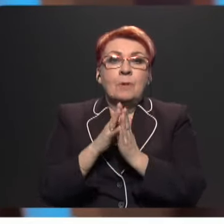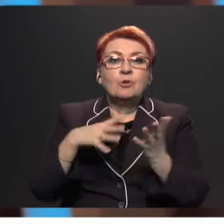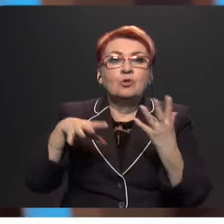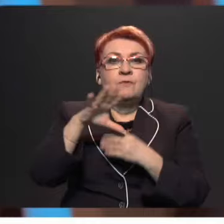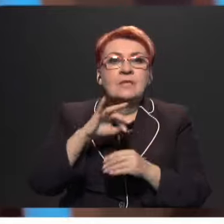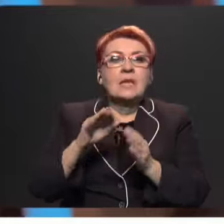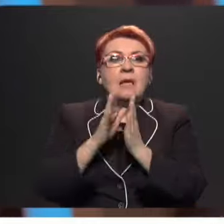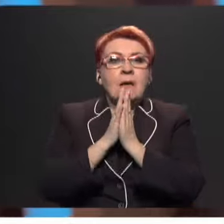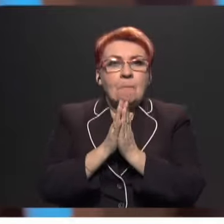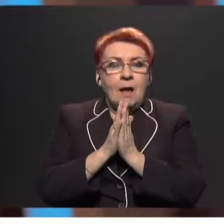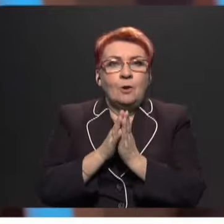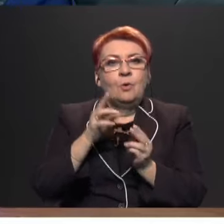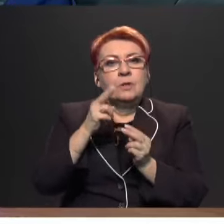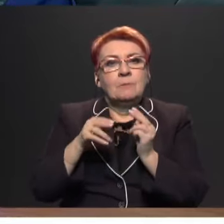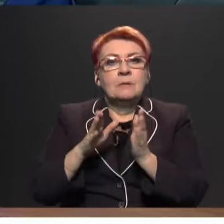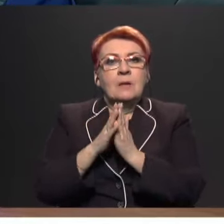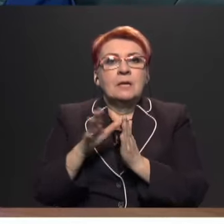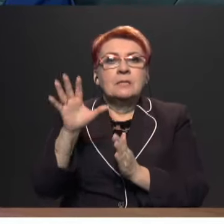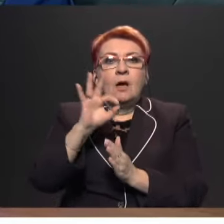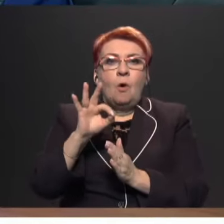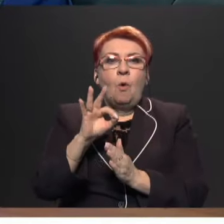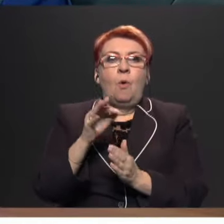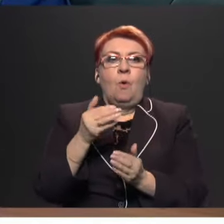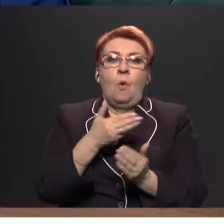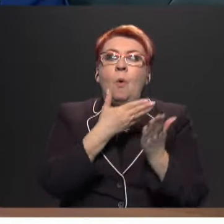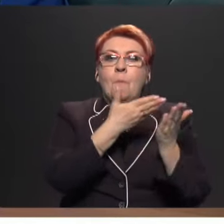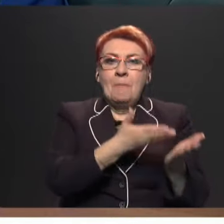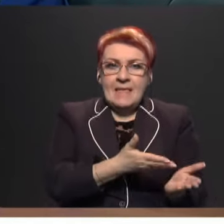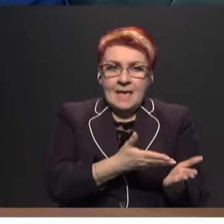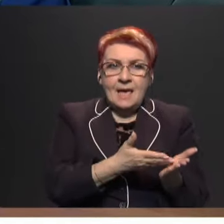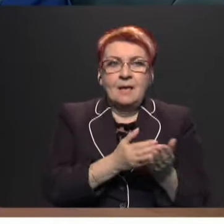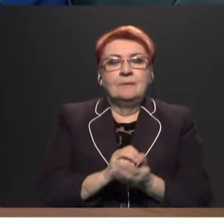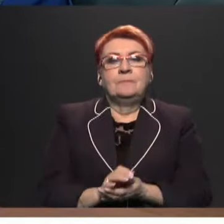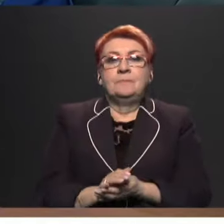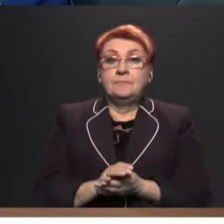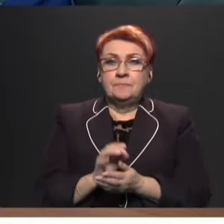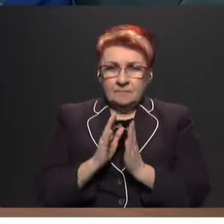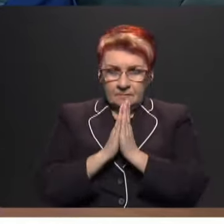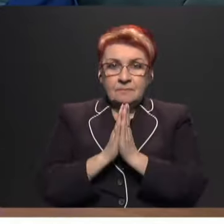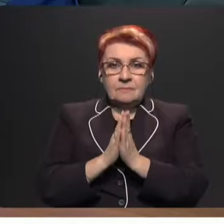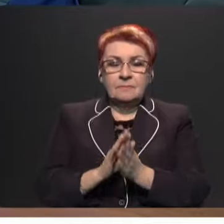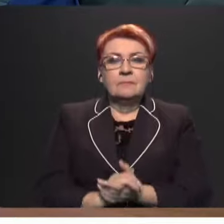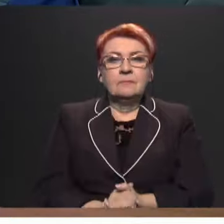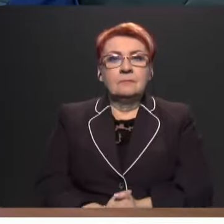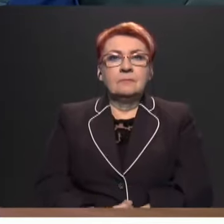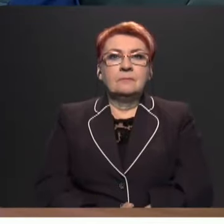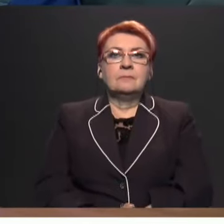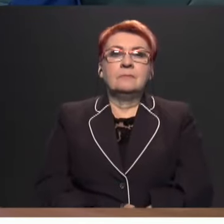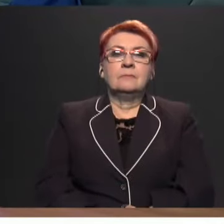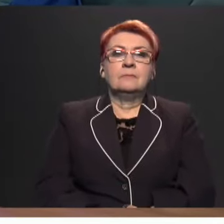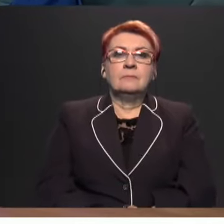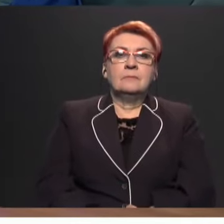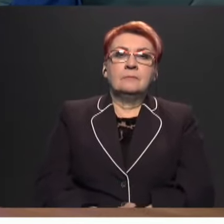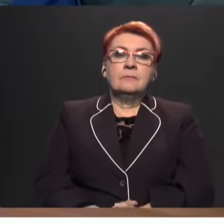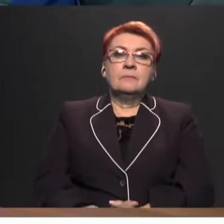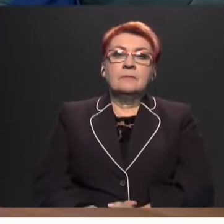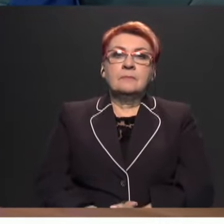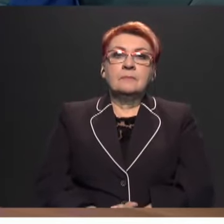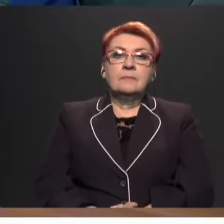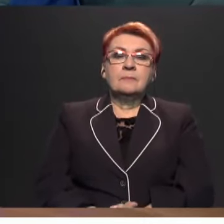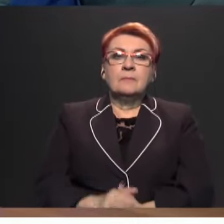молю, непрестанно молитесь о мне, дабы по грехам им не был низведен на место мучения, но да вселит меня Господь, где свет